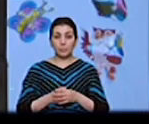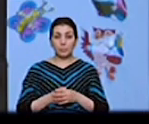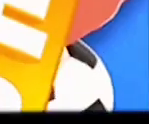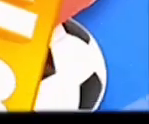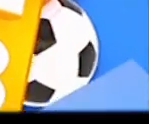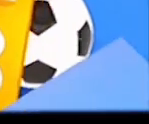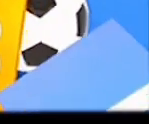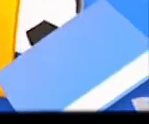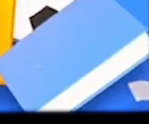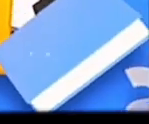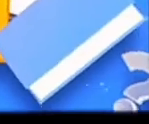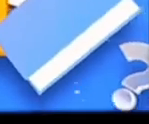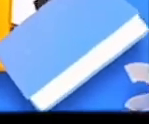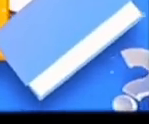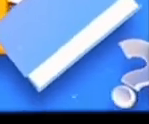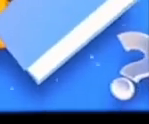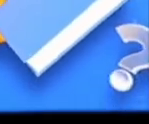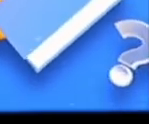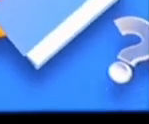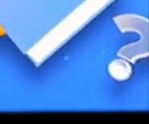bo'ling.